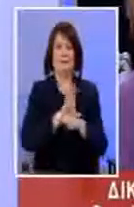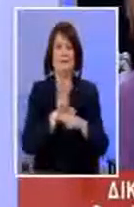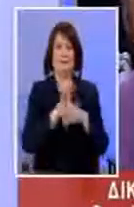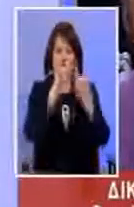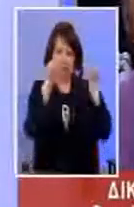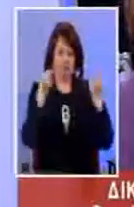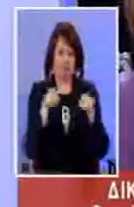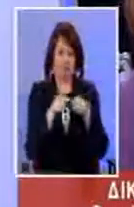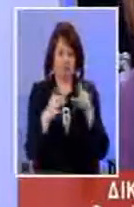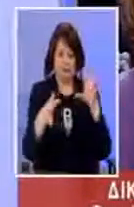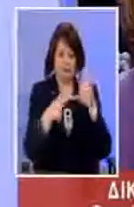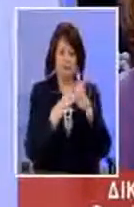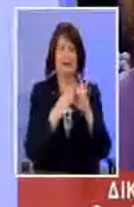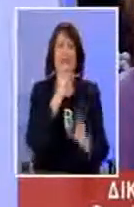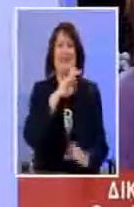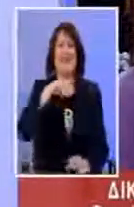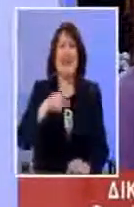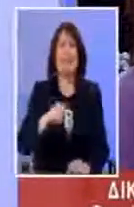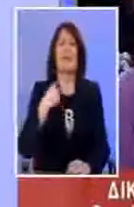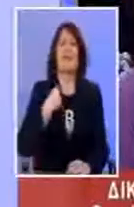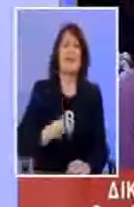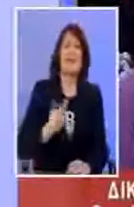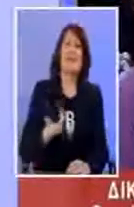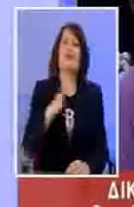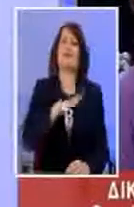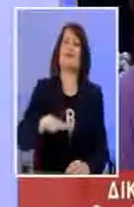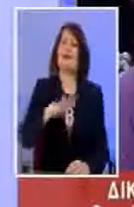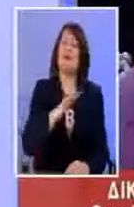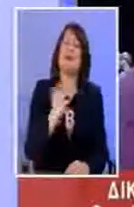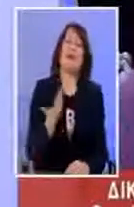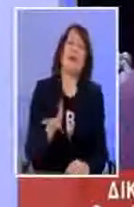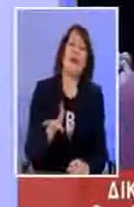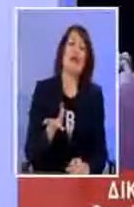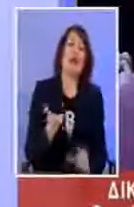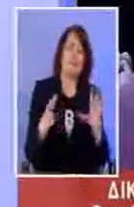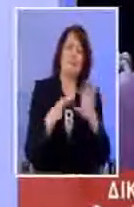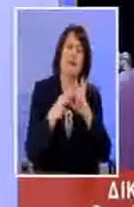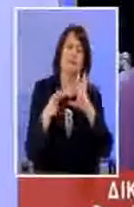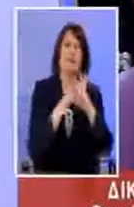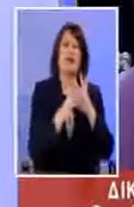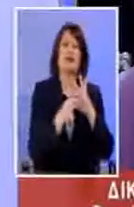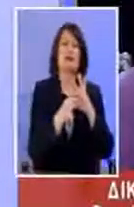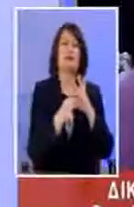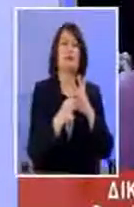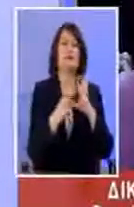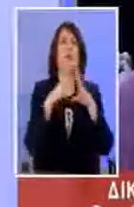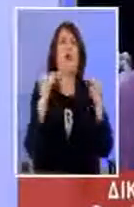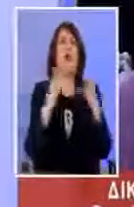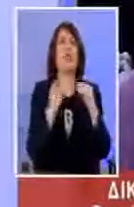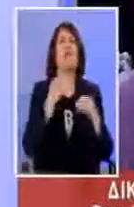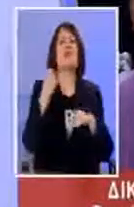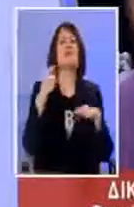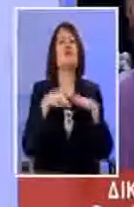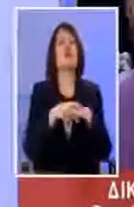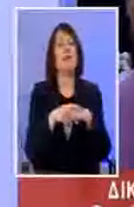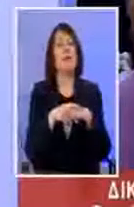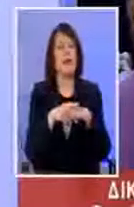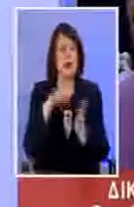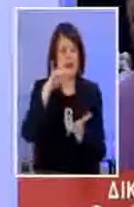χώρα, είτε είναι αυτοκέπ, είτε είναι δήμος, είτε είναι περιφέρεια, είτε είναι ο ΑΕΔ, είτε είναι κάποιο ασφαλιστικό ταμείο ή